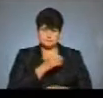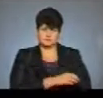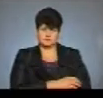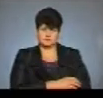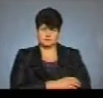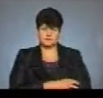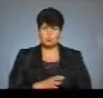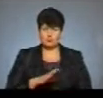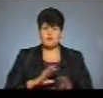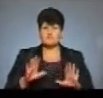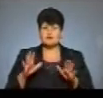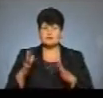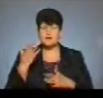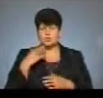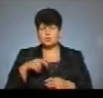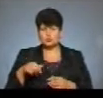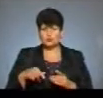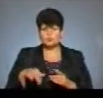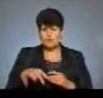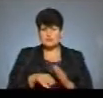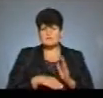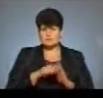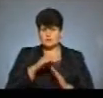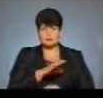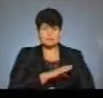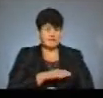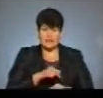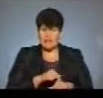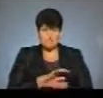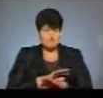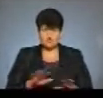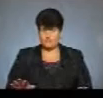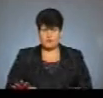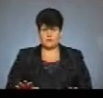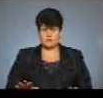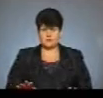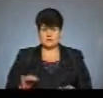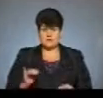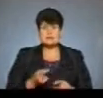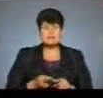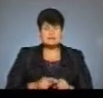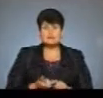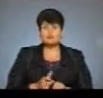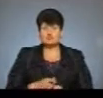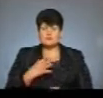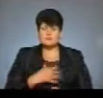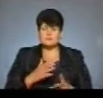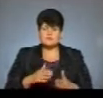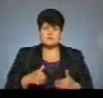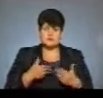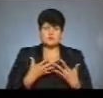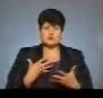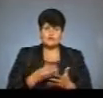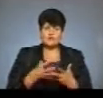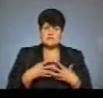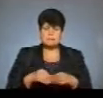тиск. Бувають випадки, коли люди ходять з підвищеним тиском і вони цього не відчувають. І того дуже важливо звертатися до свого сімейного